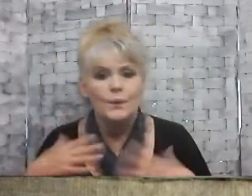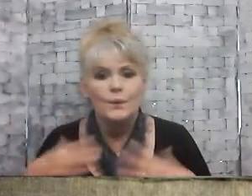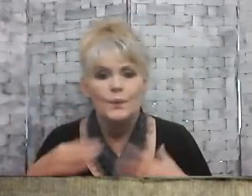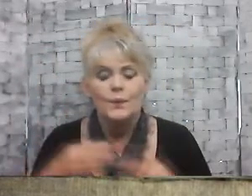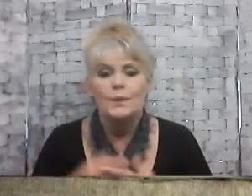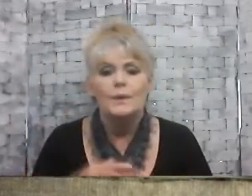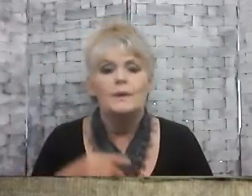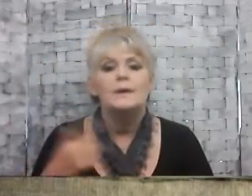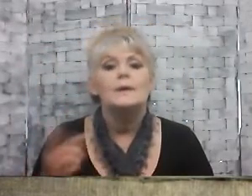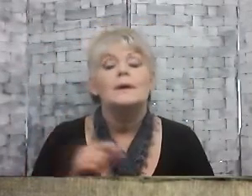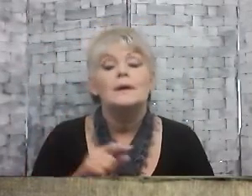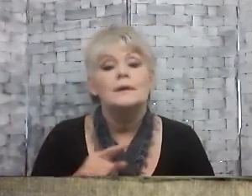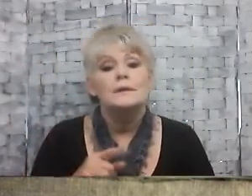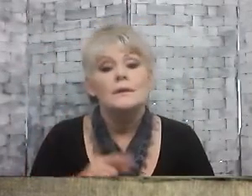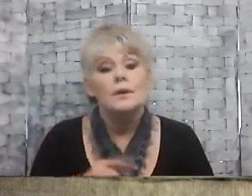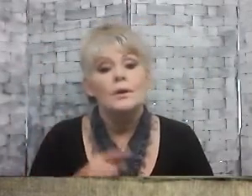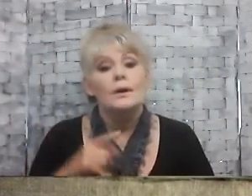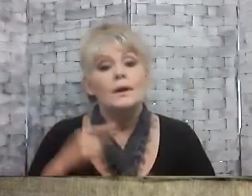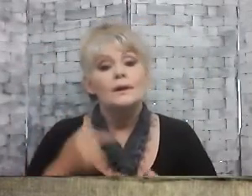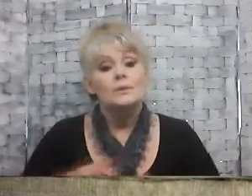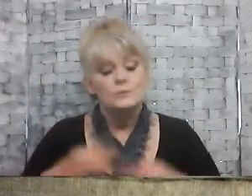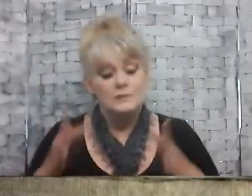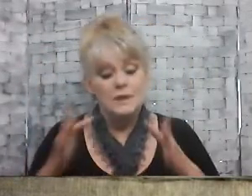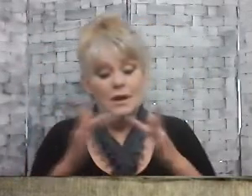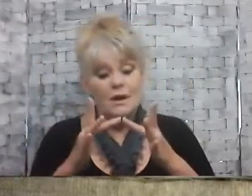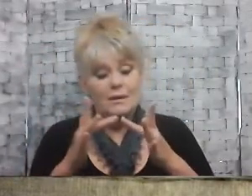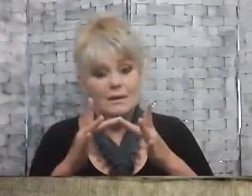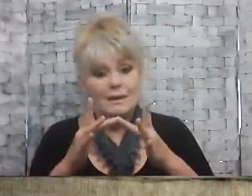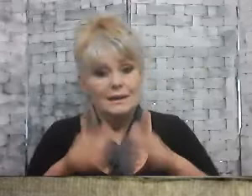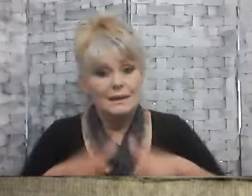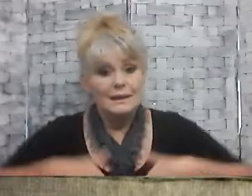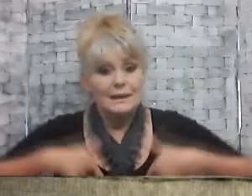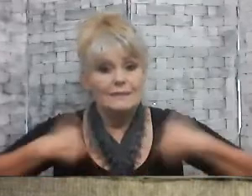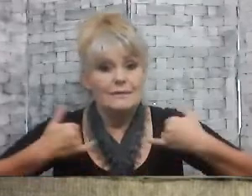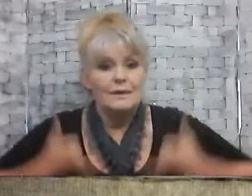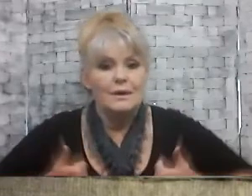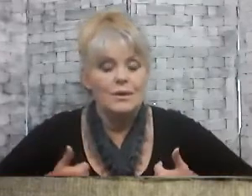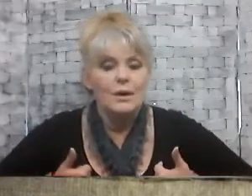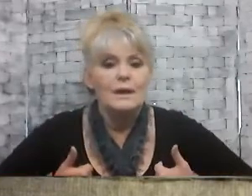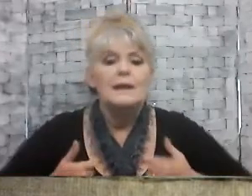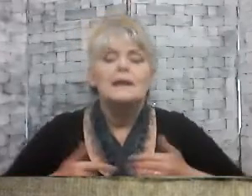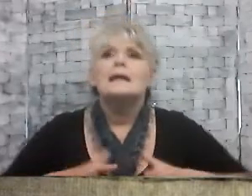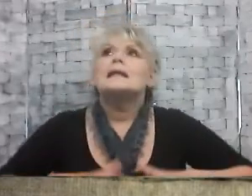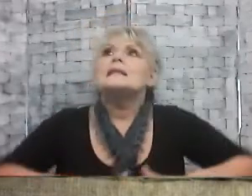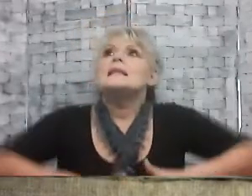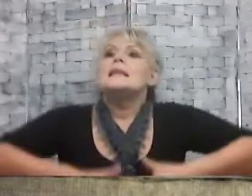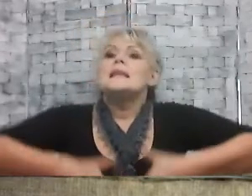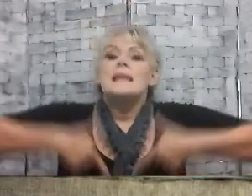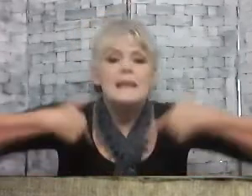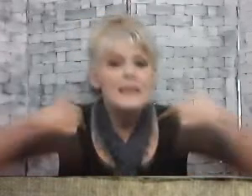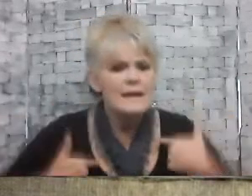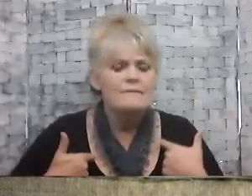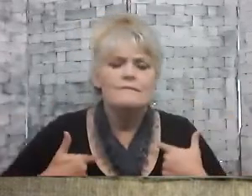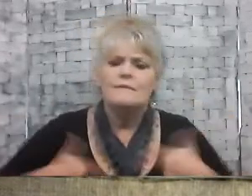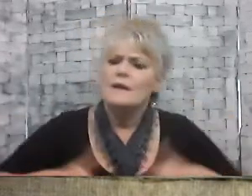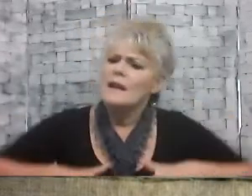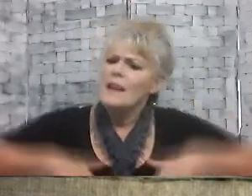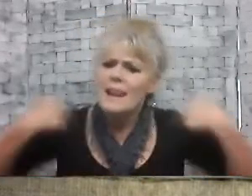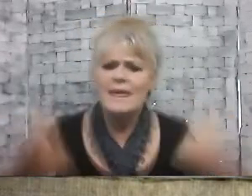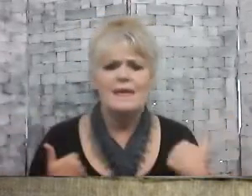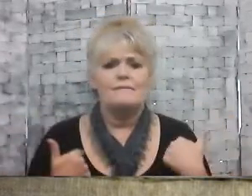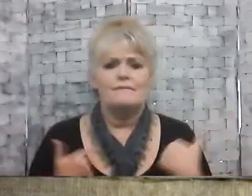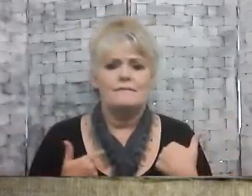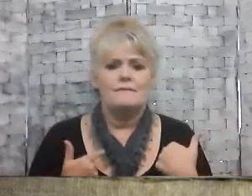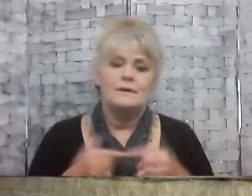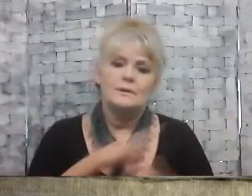van ons aanlyn reis te sê, leef dan nou die story verder. Wil ek jou eers uitnooi om na 'n liedjie te luister en dan sluit